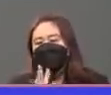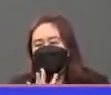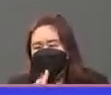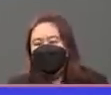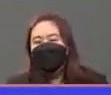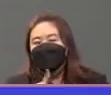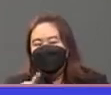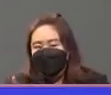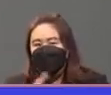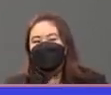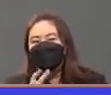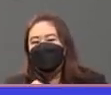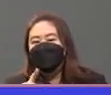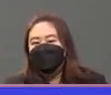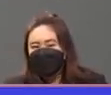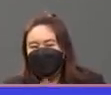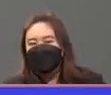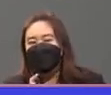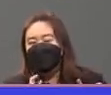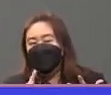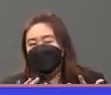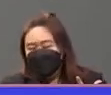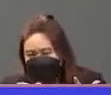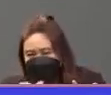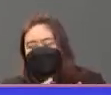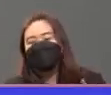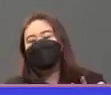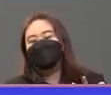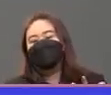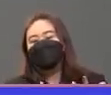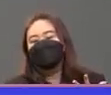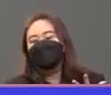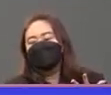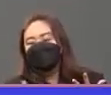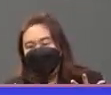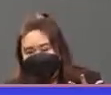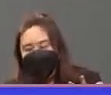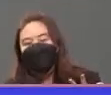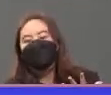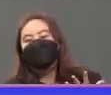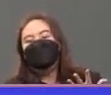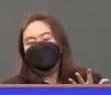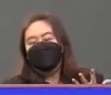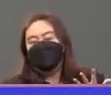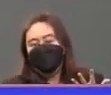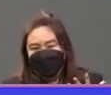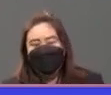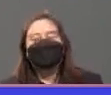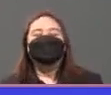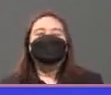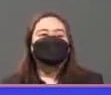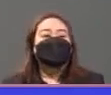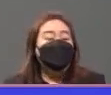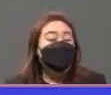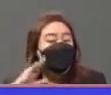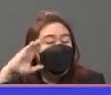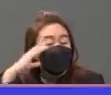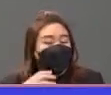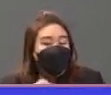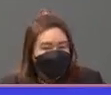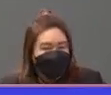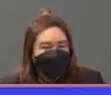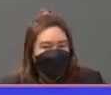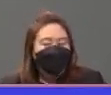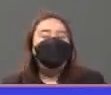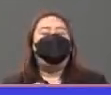ส่วนคลื่นลมบริเวณอ่าวไทยตอนล่างค่ะมีกำลังปานกลางโดยมีคลื่นสูงประมาณ 2เมตรนะคะบริเวณที่มีฝนฟ้า